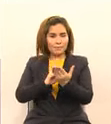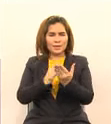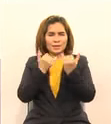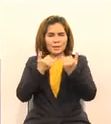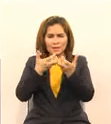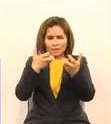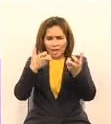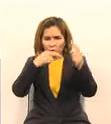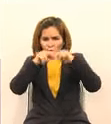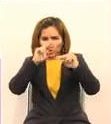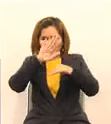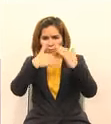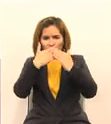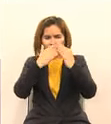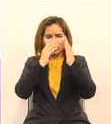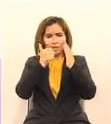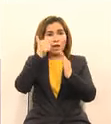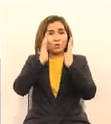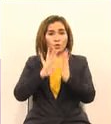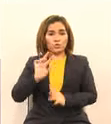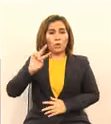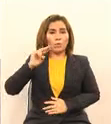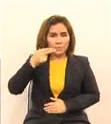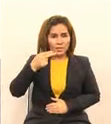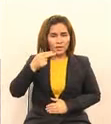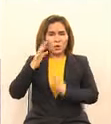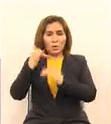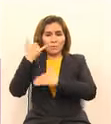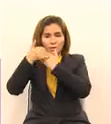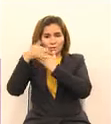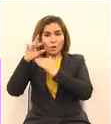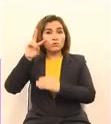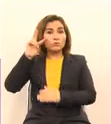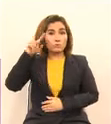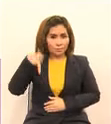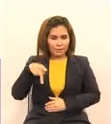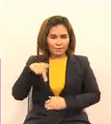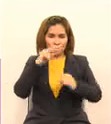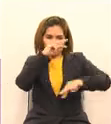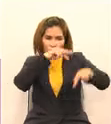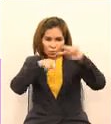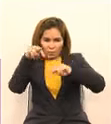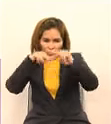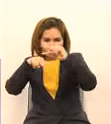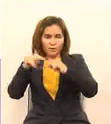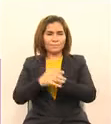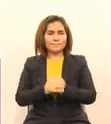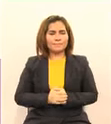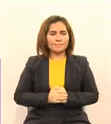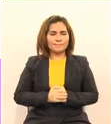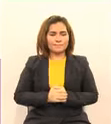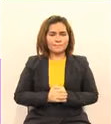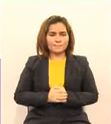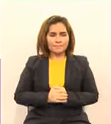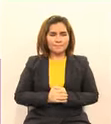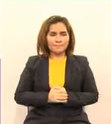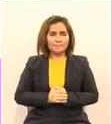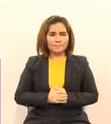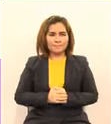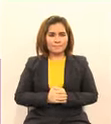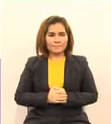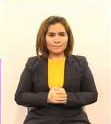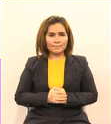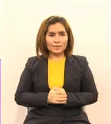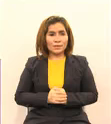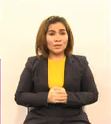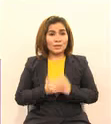ไป 20,000 กว่าคนนะครับรวมชาวต่างประเทศอีก 2,000 กว่าคนนะครับแล้วก็ในระหว่างนี้เนี่ยก็จะมีคนที่เป็นโฮมควอรัน